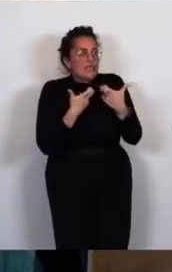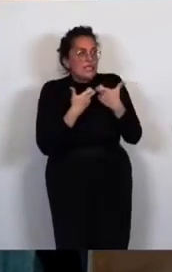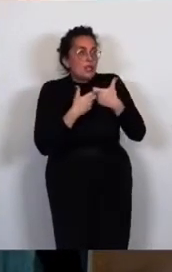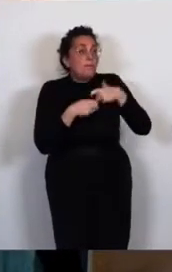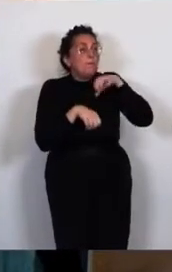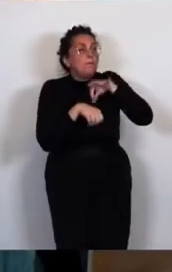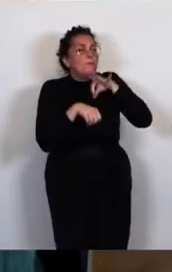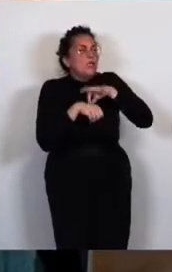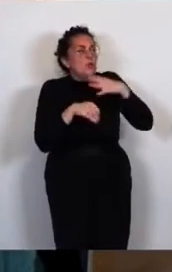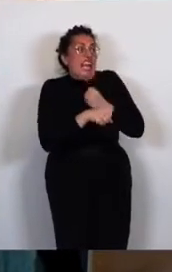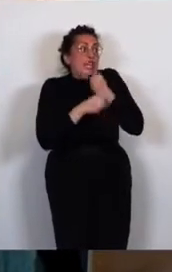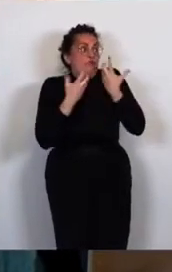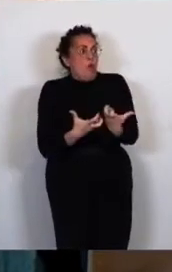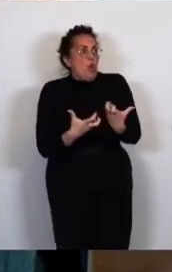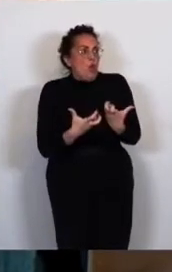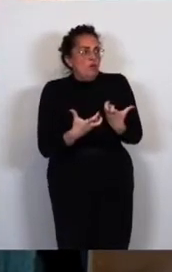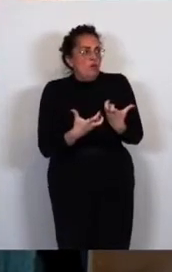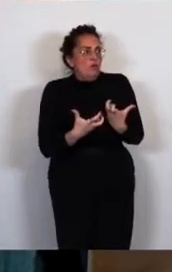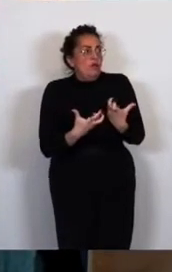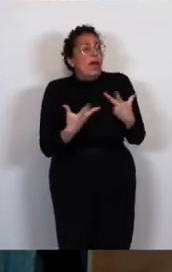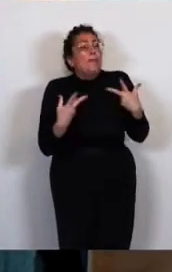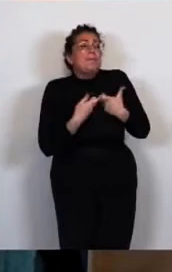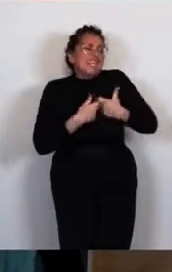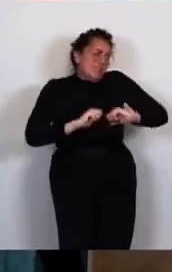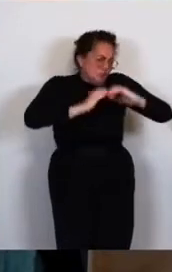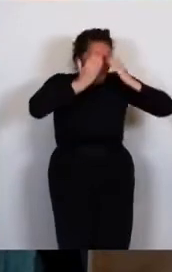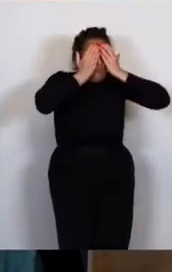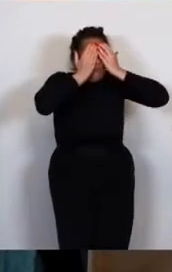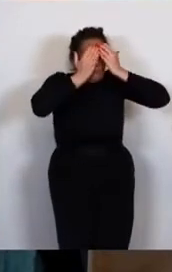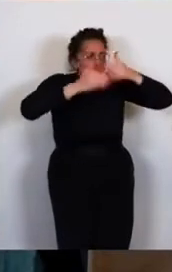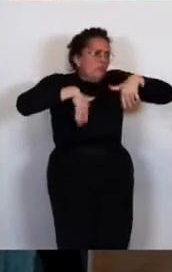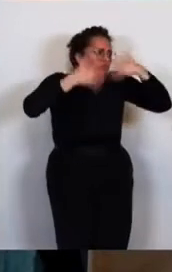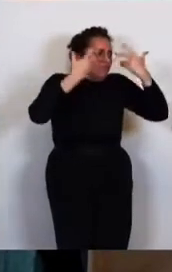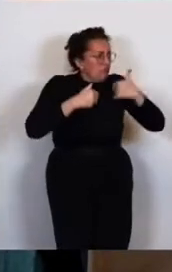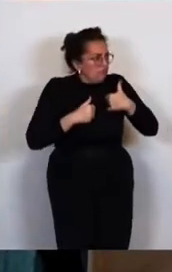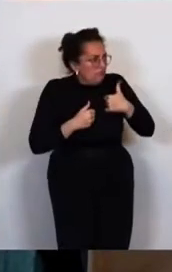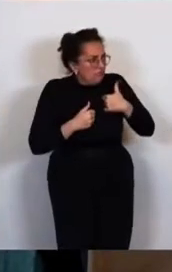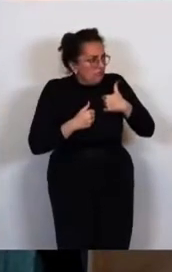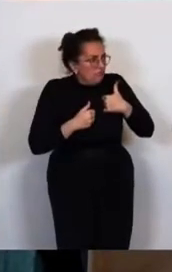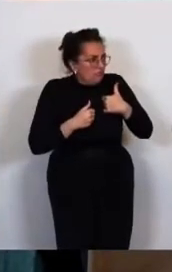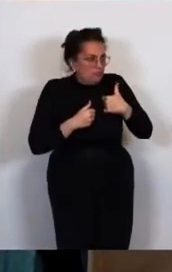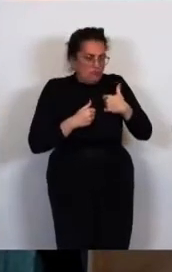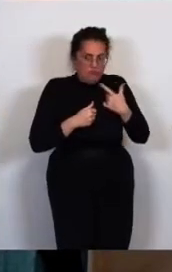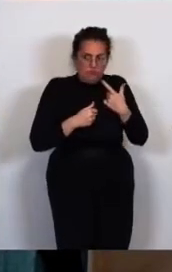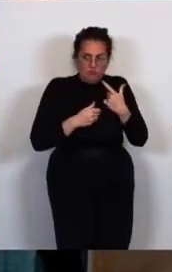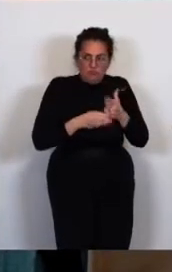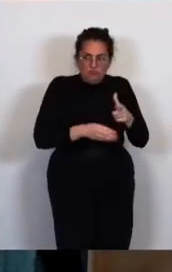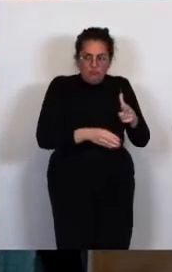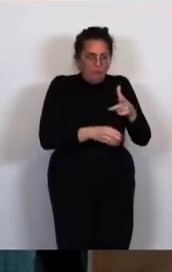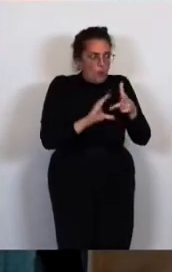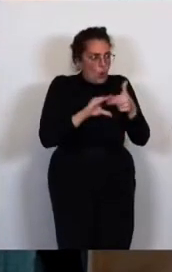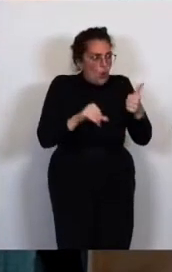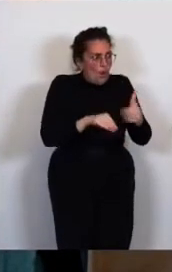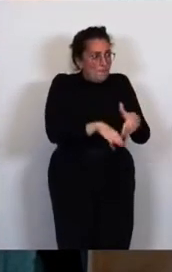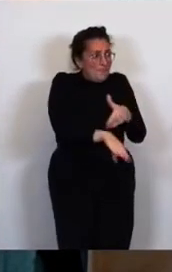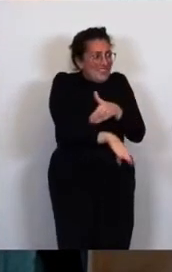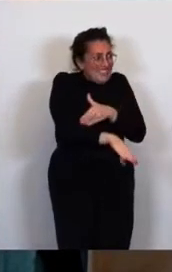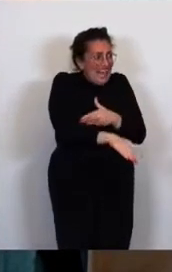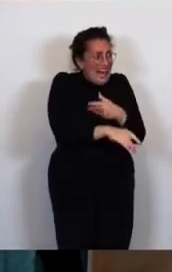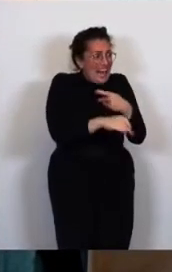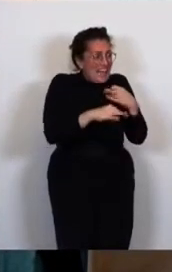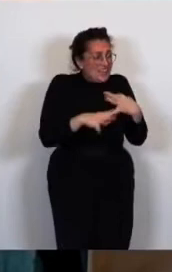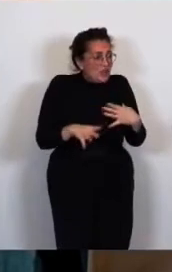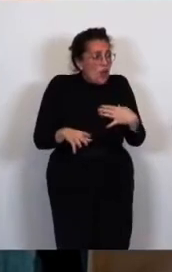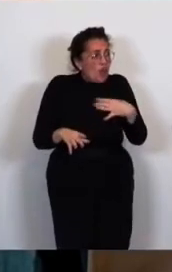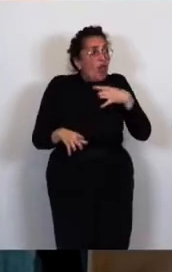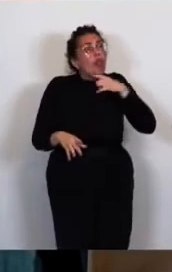de plus, quoi qu'il en coûte? L'économie de temps et les milliards d'euros engloutis dans la LGV doivent-ils